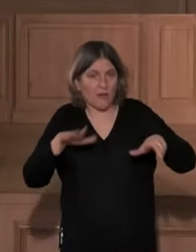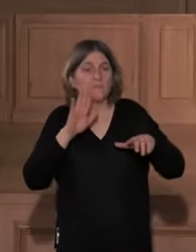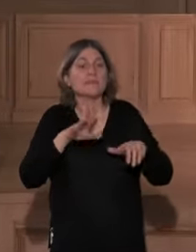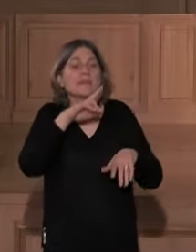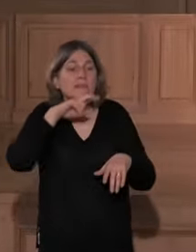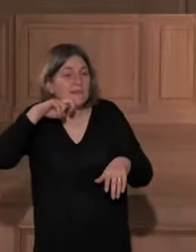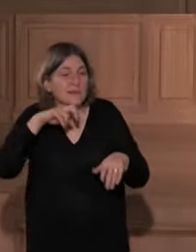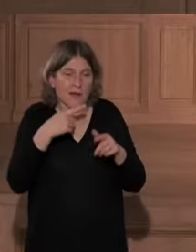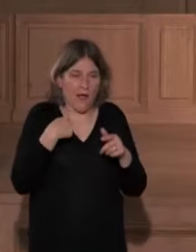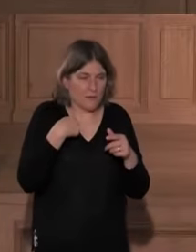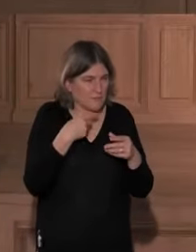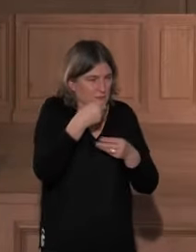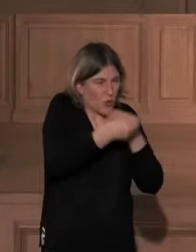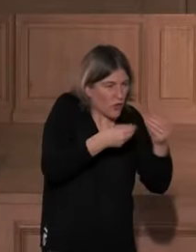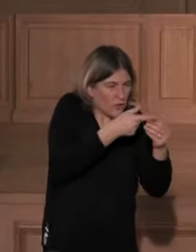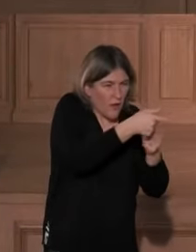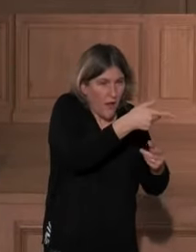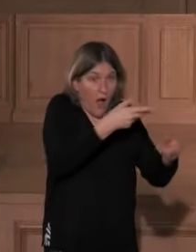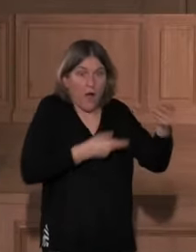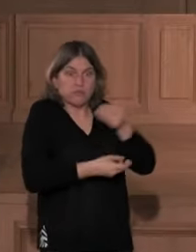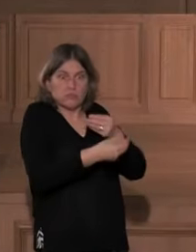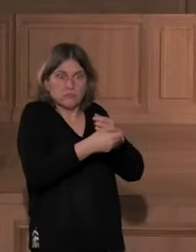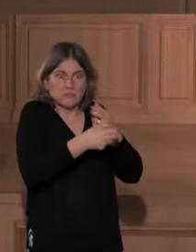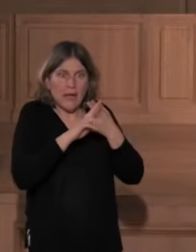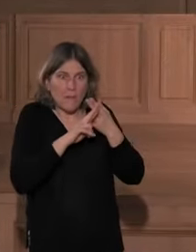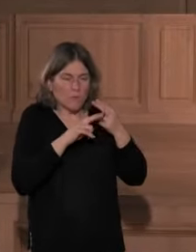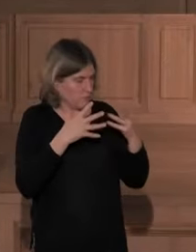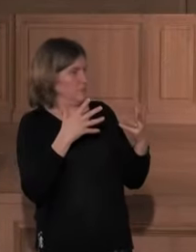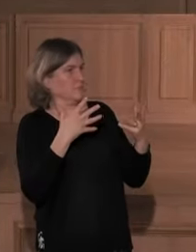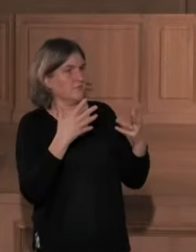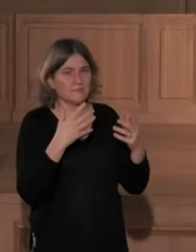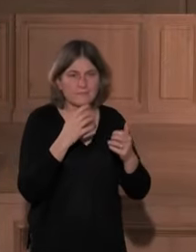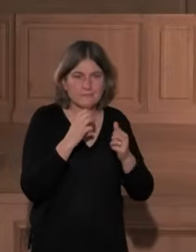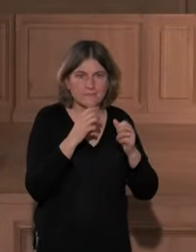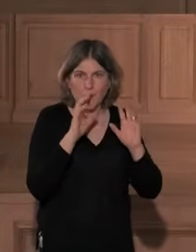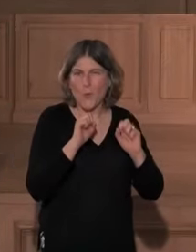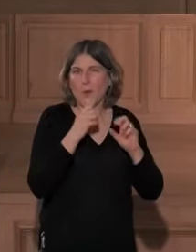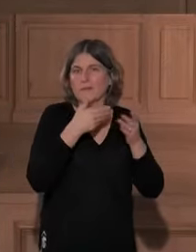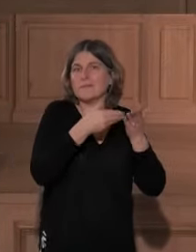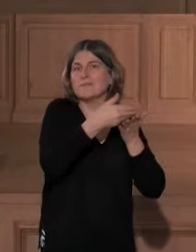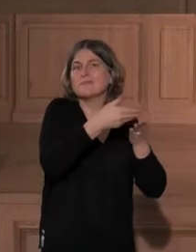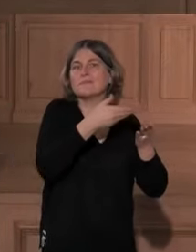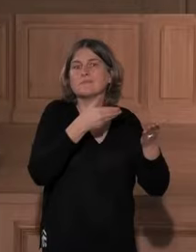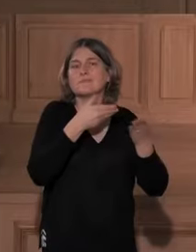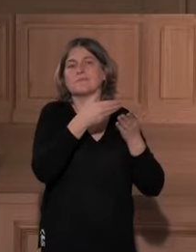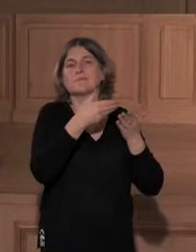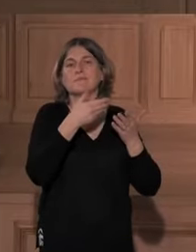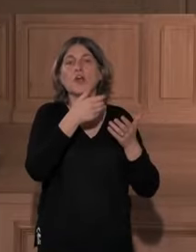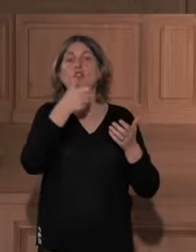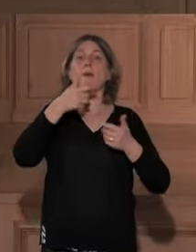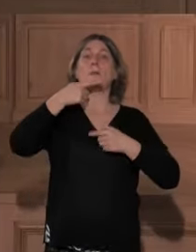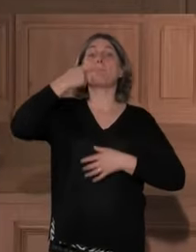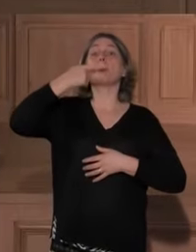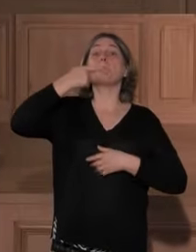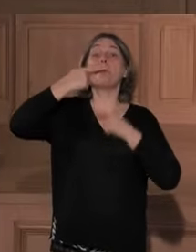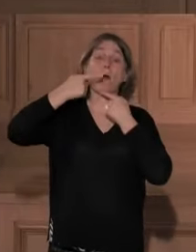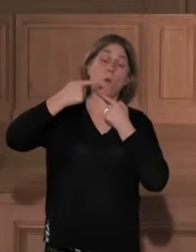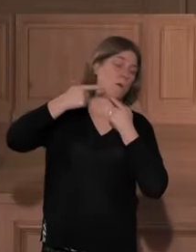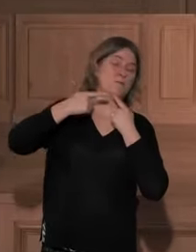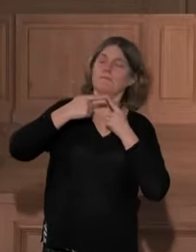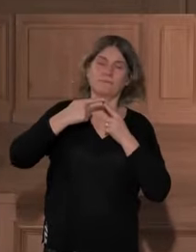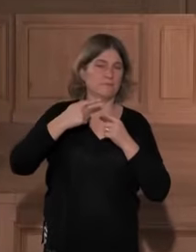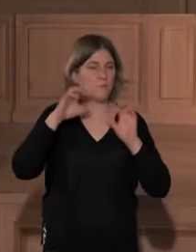guimel, il va nous donner une autre. Si vous voulez, c'est des exemples concrets qu'on a d'autre chose que de parler pour partager des choses. Ça, c'est